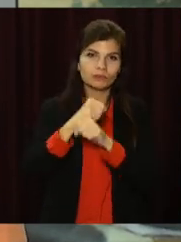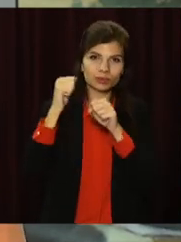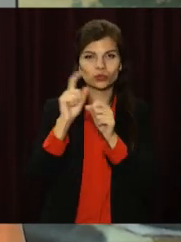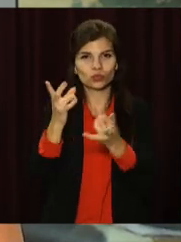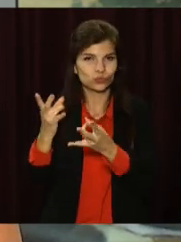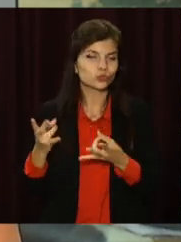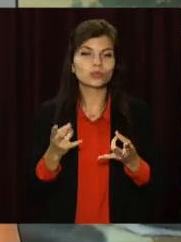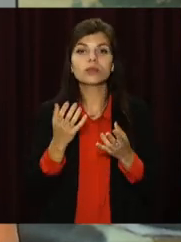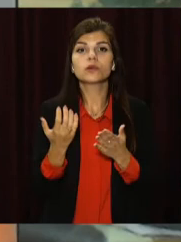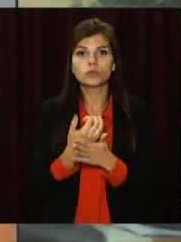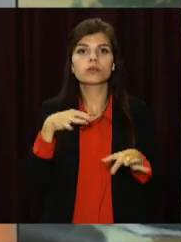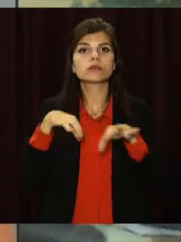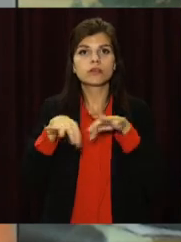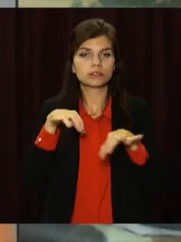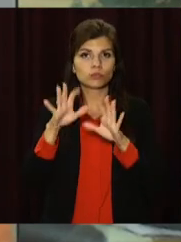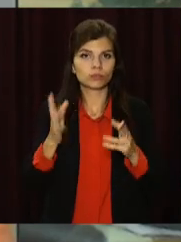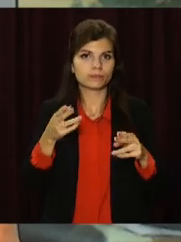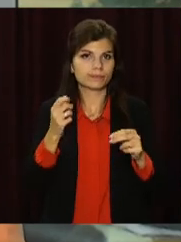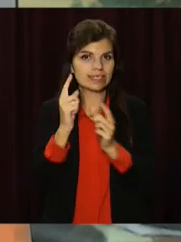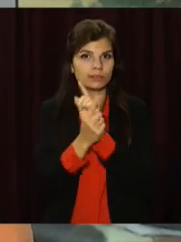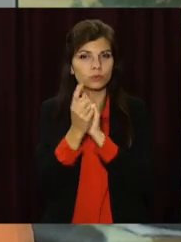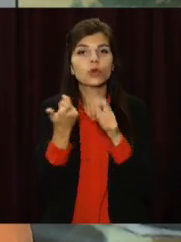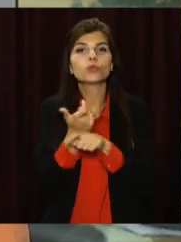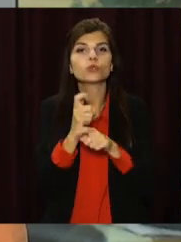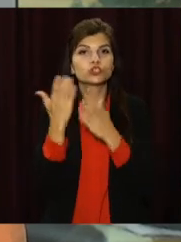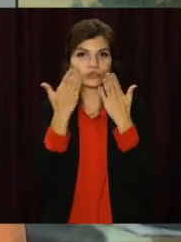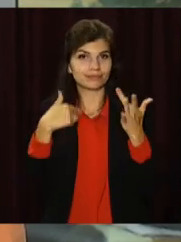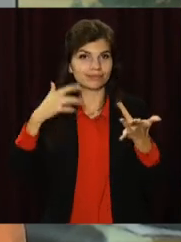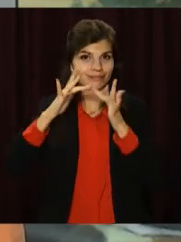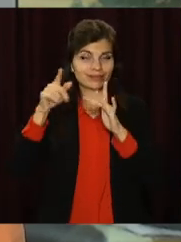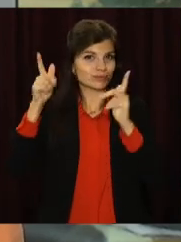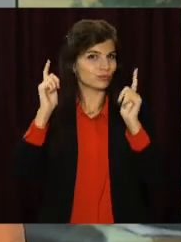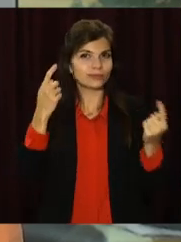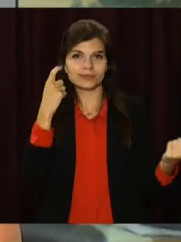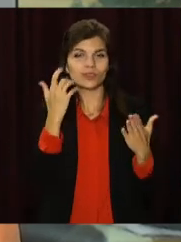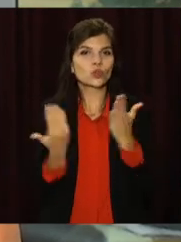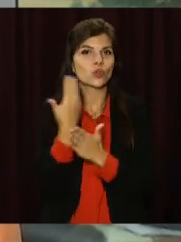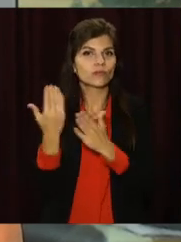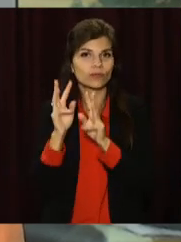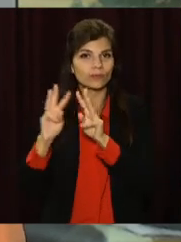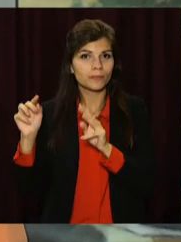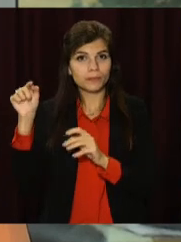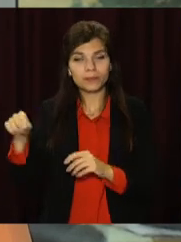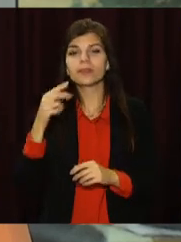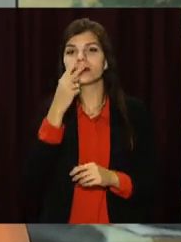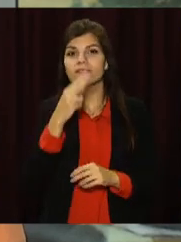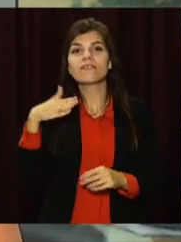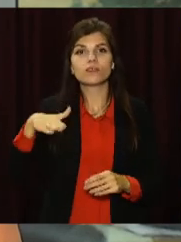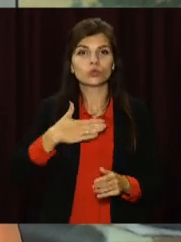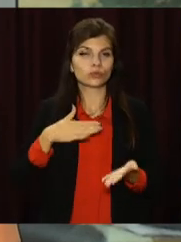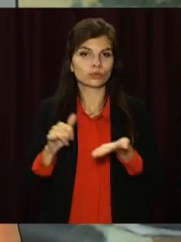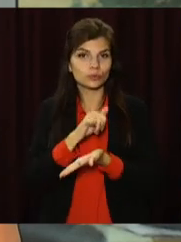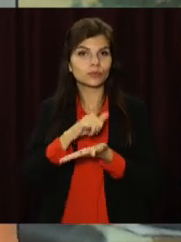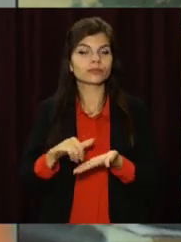руху громадського транспорту буде змінена. Більше про це читайте на нашому сайті opentv.media. Сюжети переглядайте